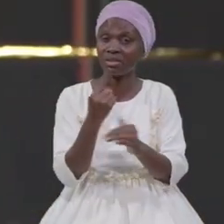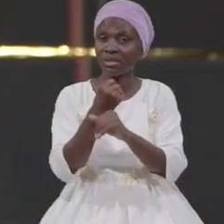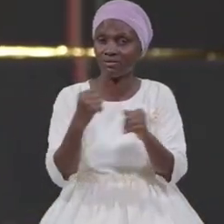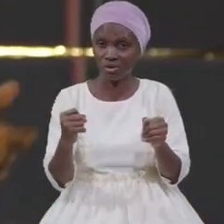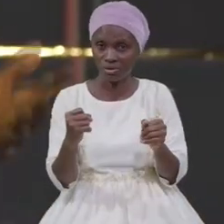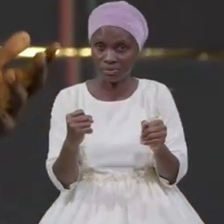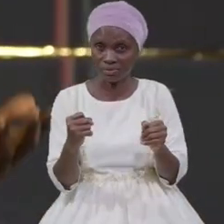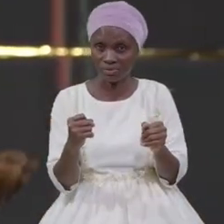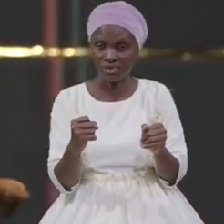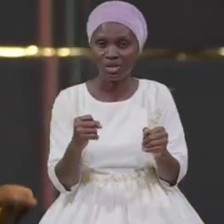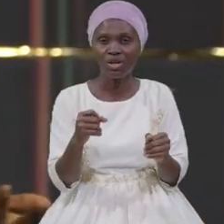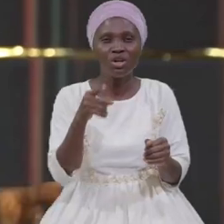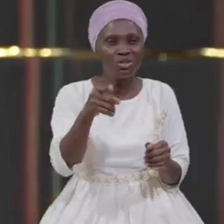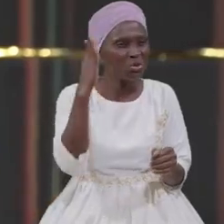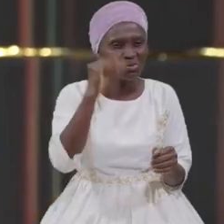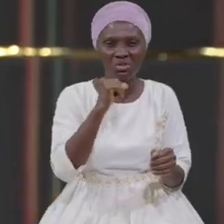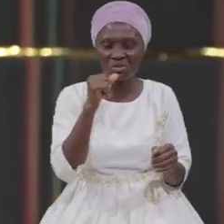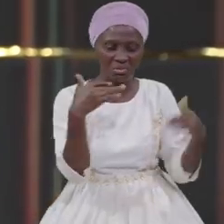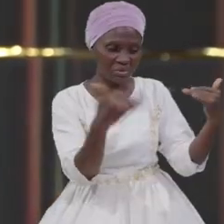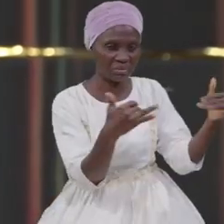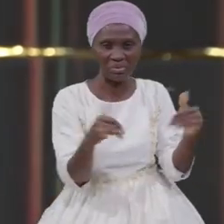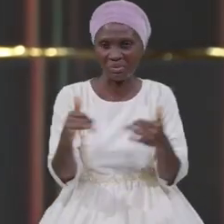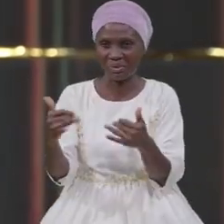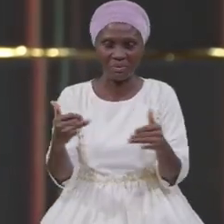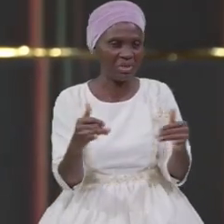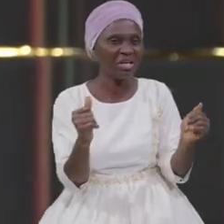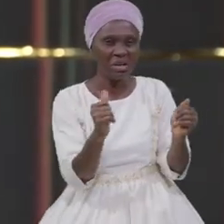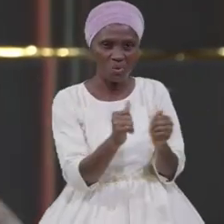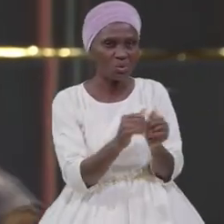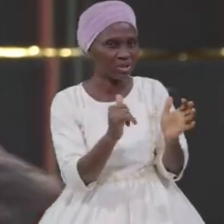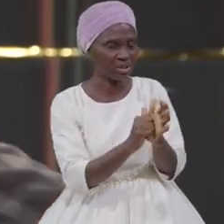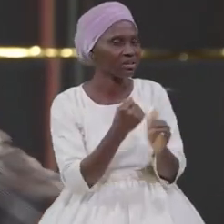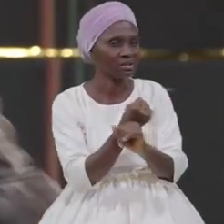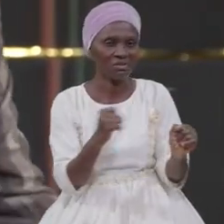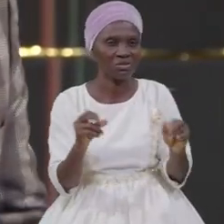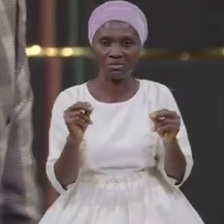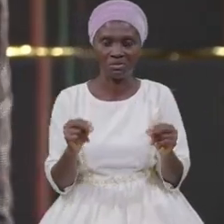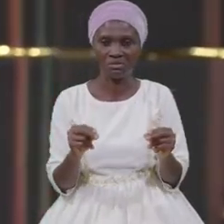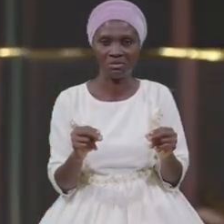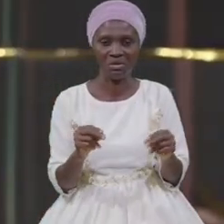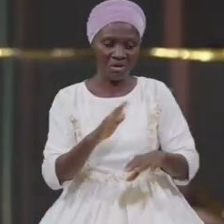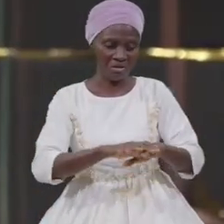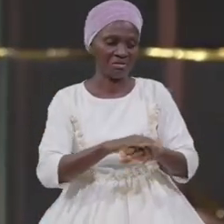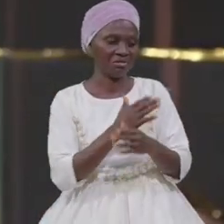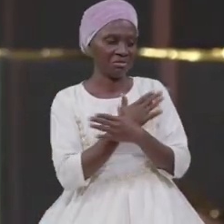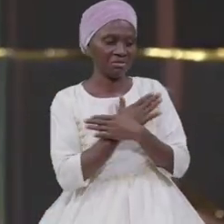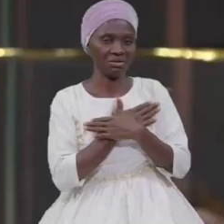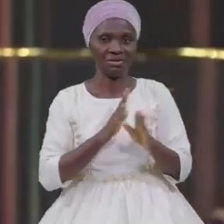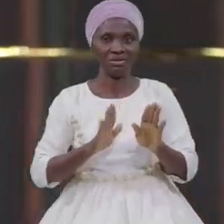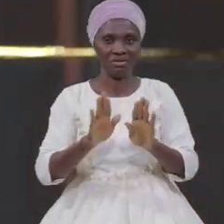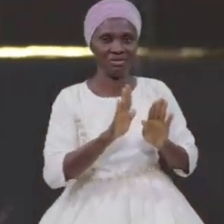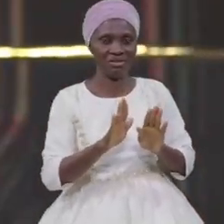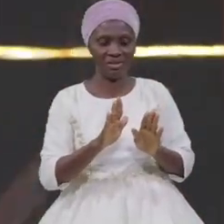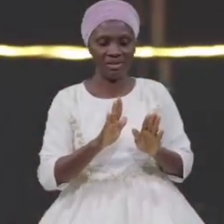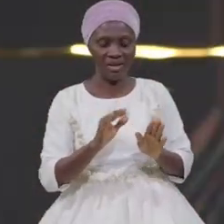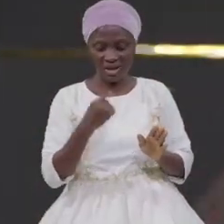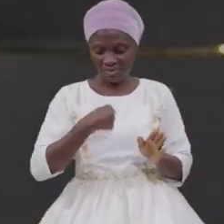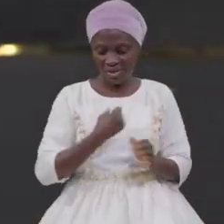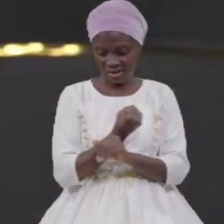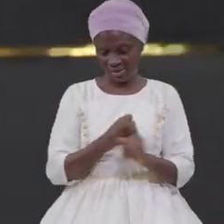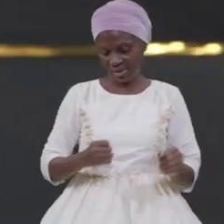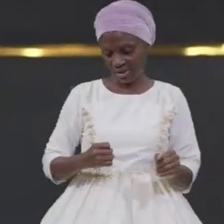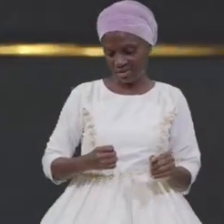salut, tu ne vas pas jouer avec ce salut. Le dimanche, je suis sauvé. Le